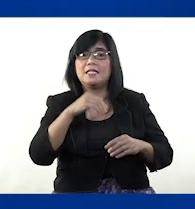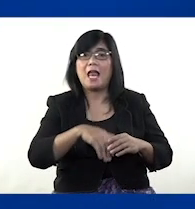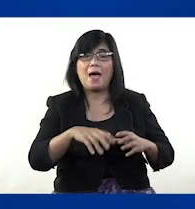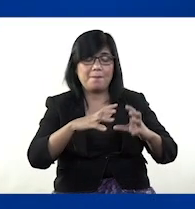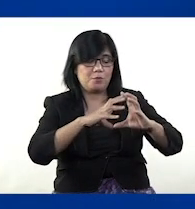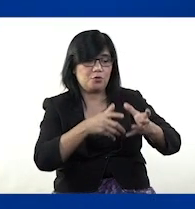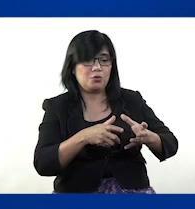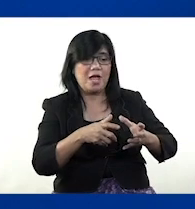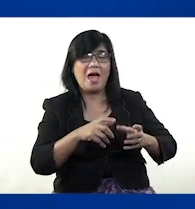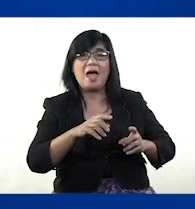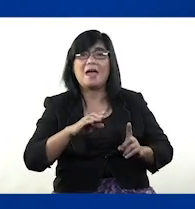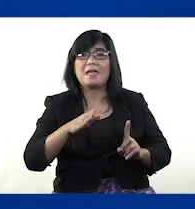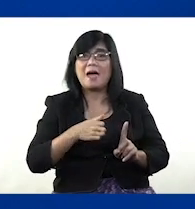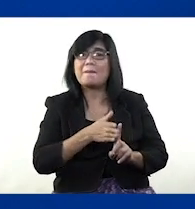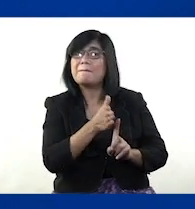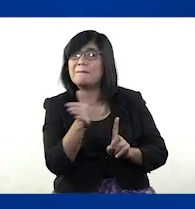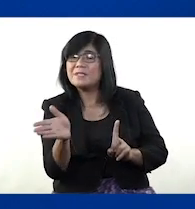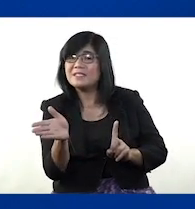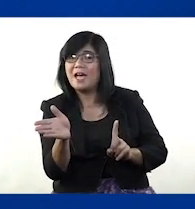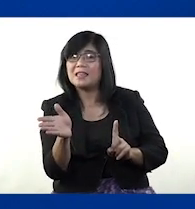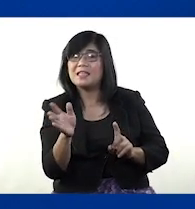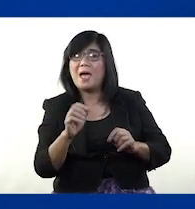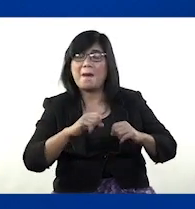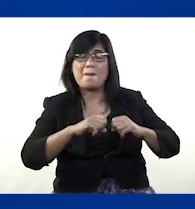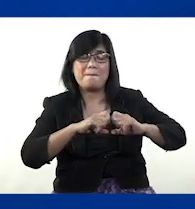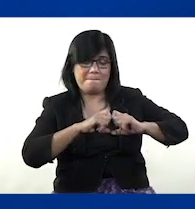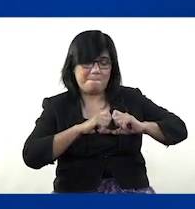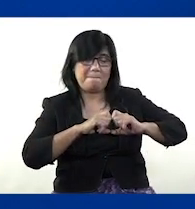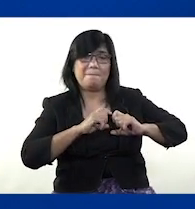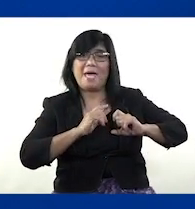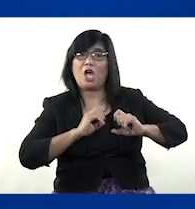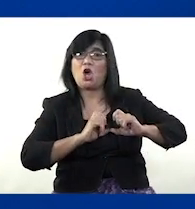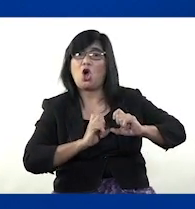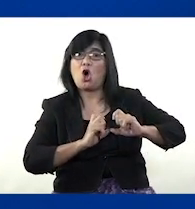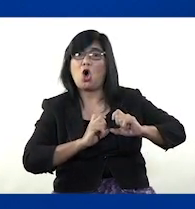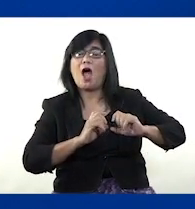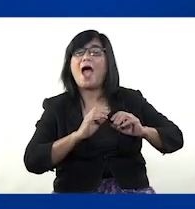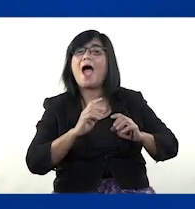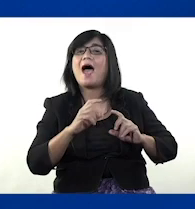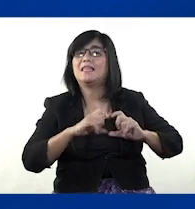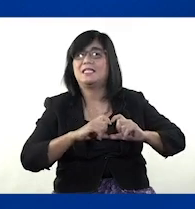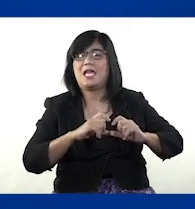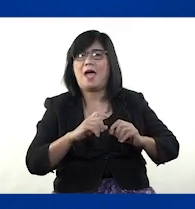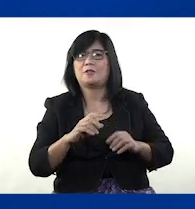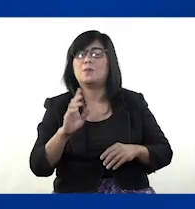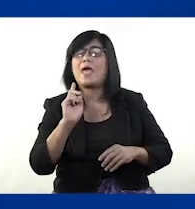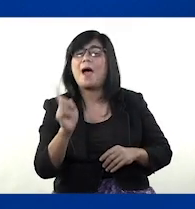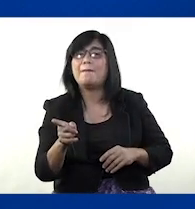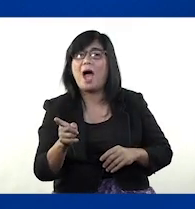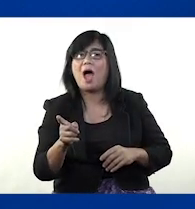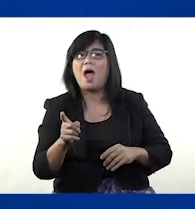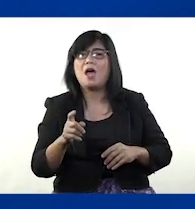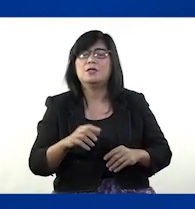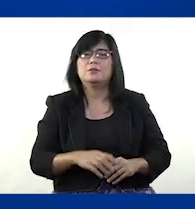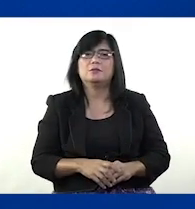sesak Hai supaya misi Tuhan tergenapi di tengah dunia ini Tengah bangsa kita di tengah Desa